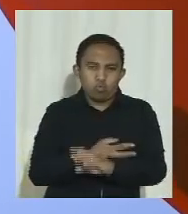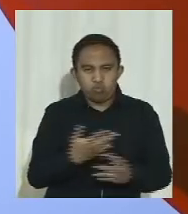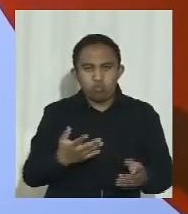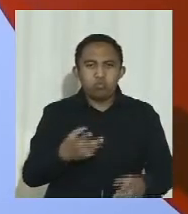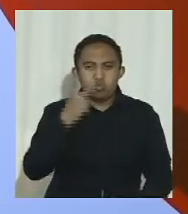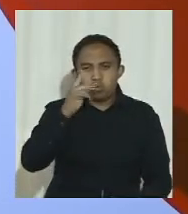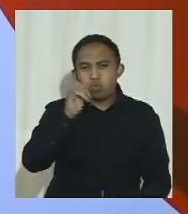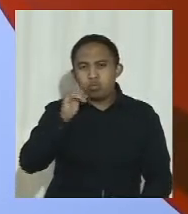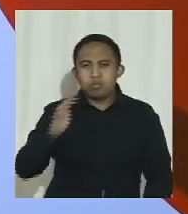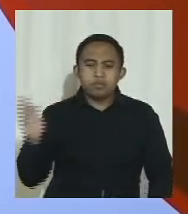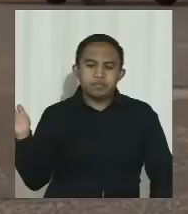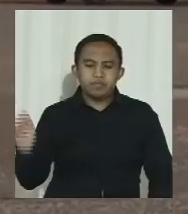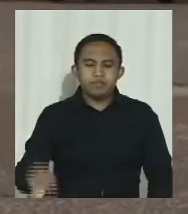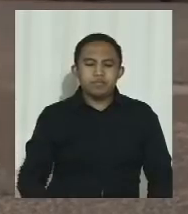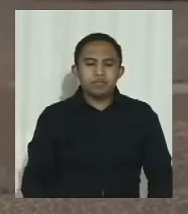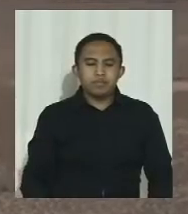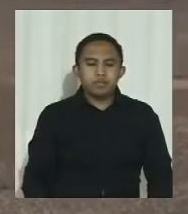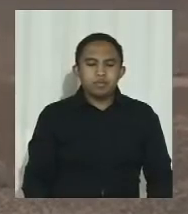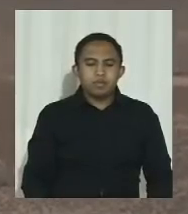sy Jakira Kotomanga.